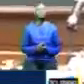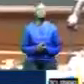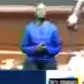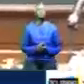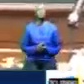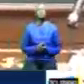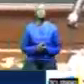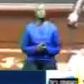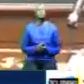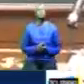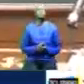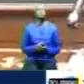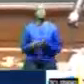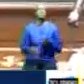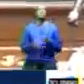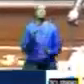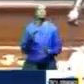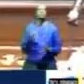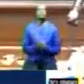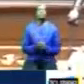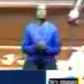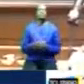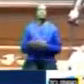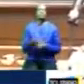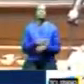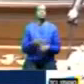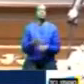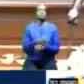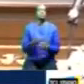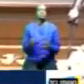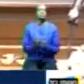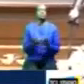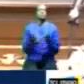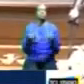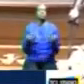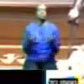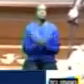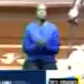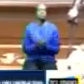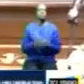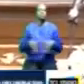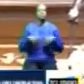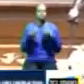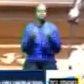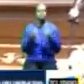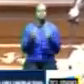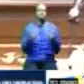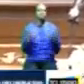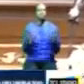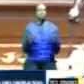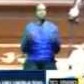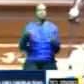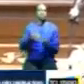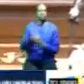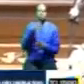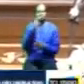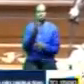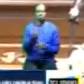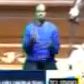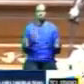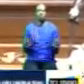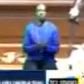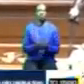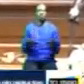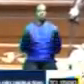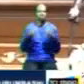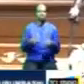exhorté avec beaucoup d'énergie. Roho alituonya paï mambo na nguvu yote. En rapport avec la Bible. Mambo ya kuvuania ya banamuke.